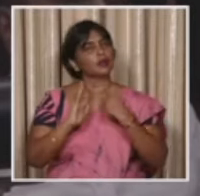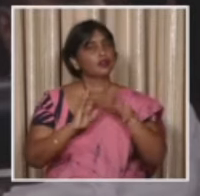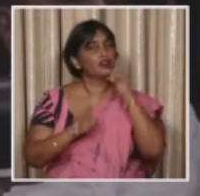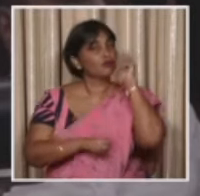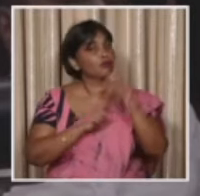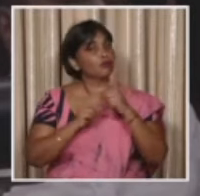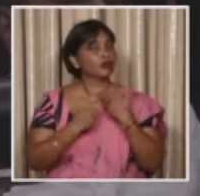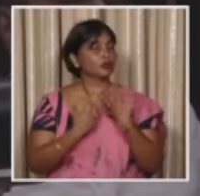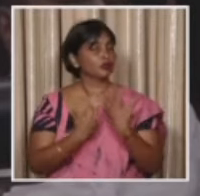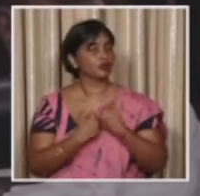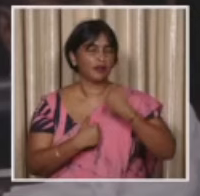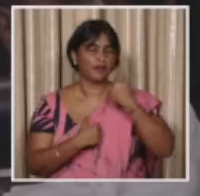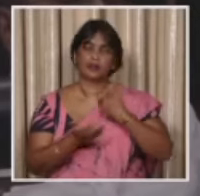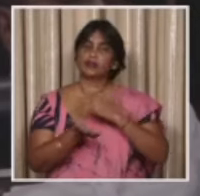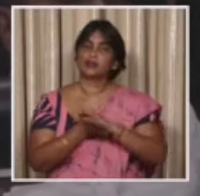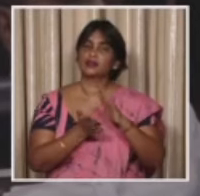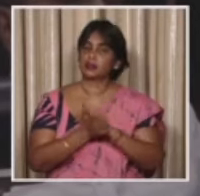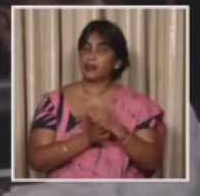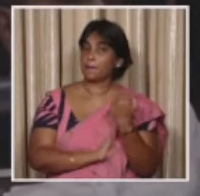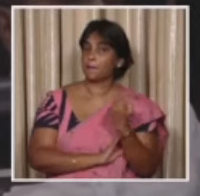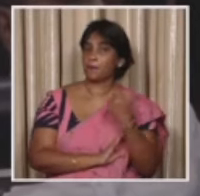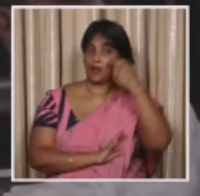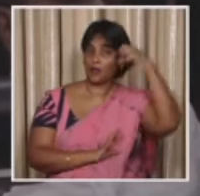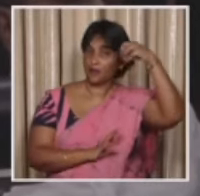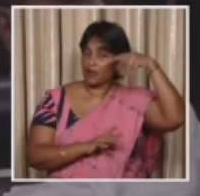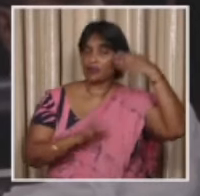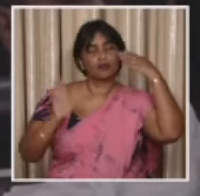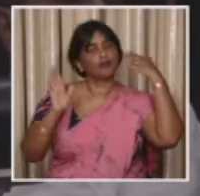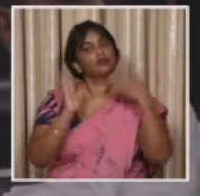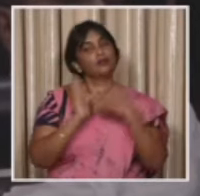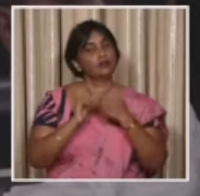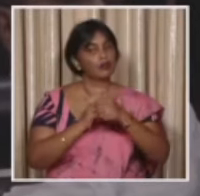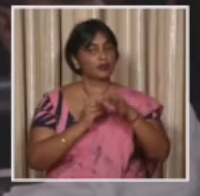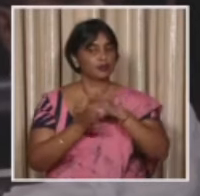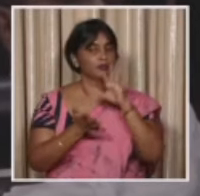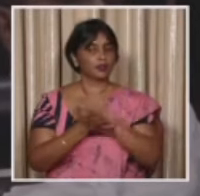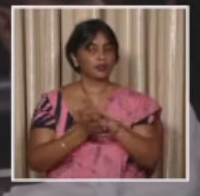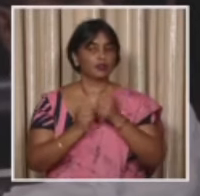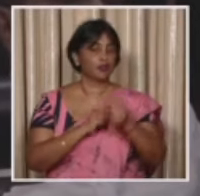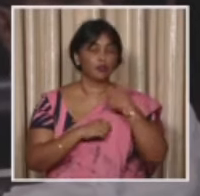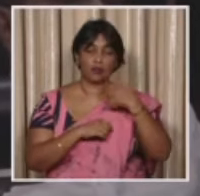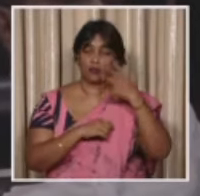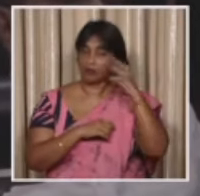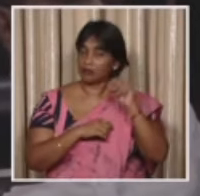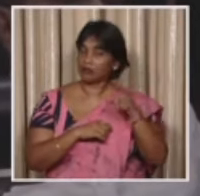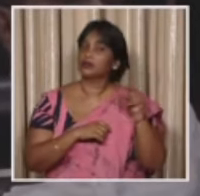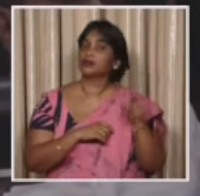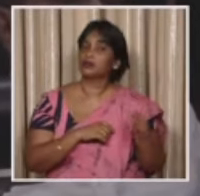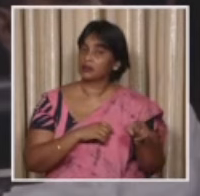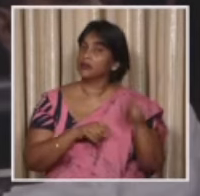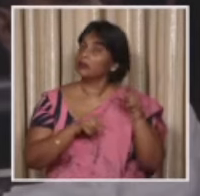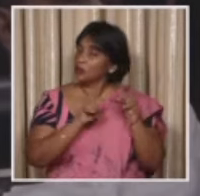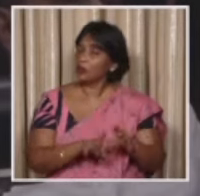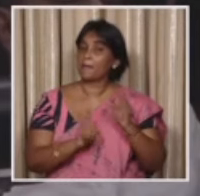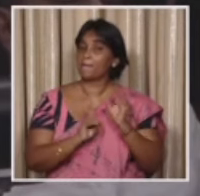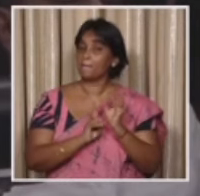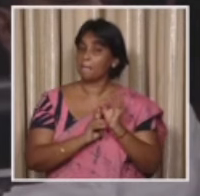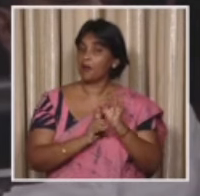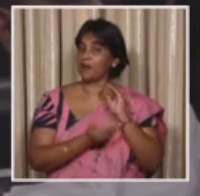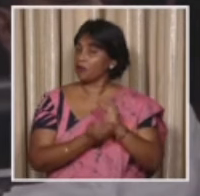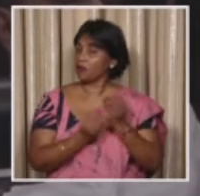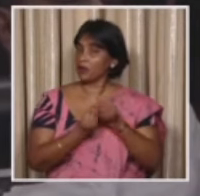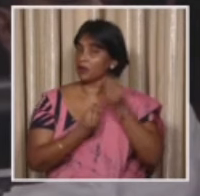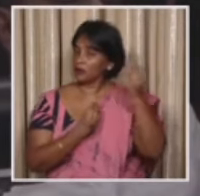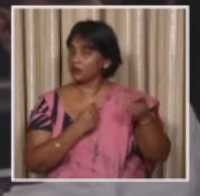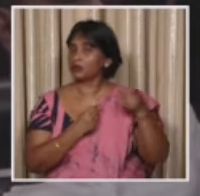ජනතාවට අත්‍යවශ්‍යව හැටිය සලකන මේ බලශක්තිය සම්බන්ධයෙන් ගන්න තීන්දුව දෙන්න ගත්තේ මතක තියාගන්න මේවා පෞද්ගලික අංශයට